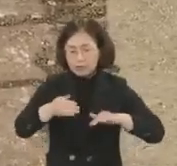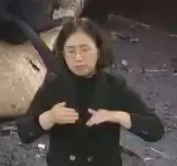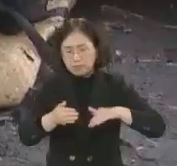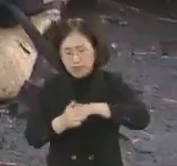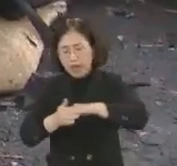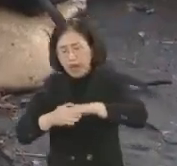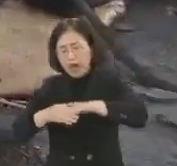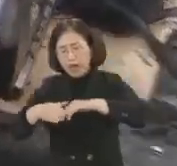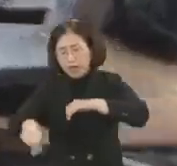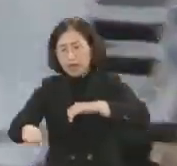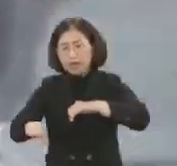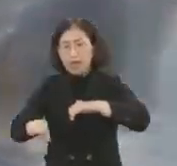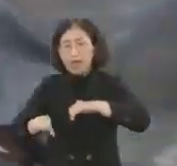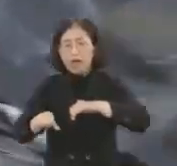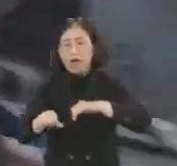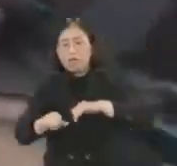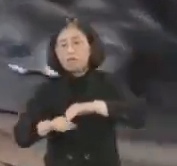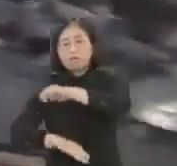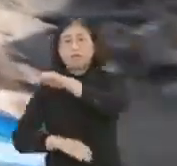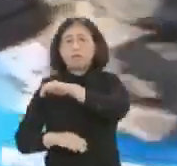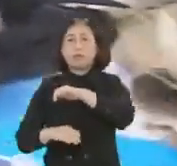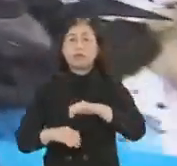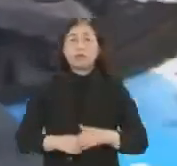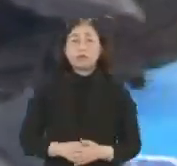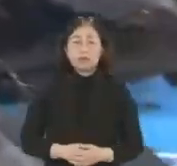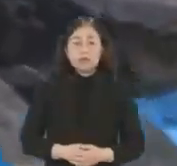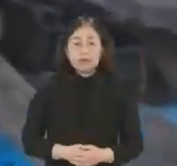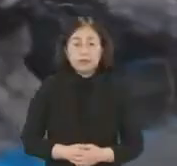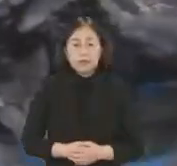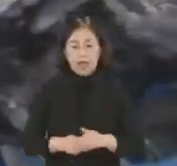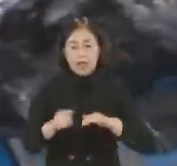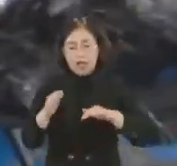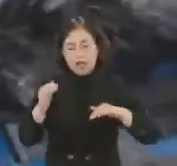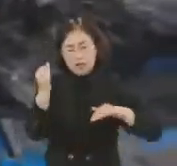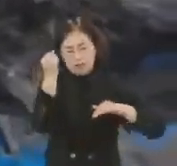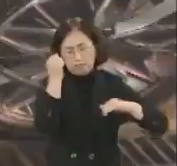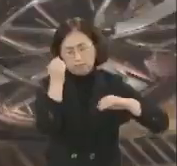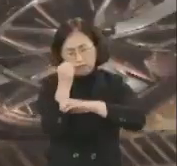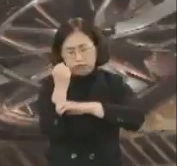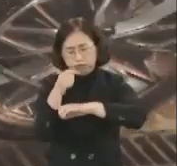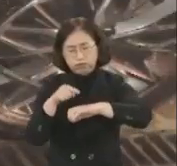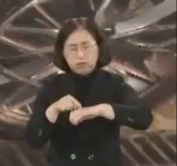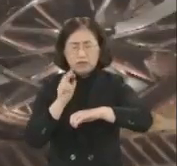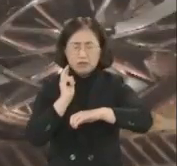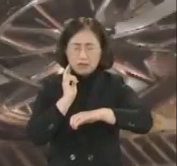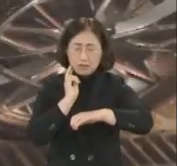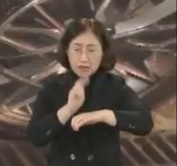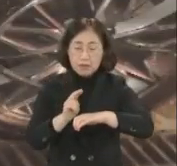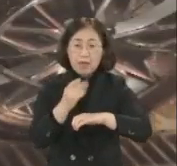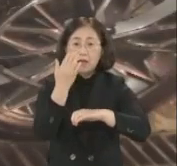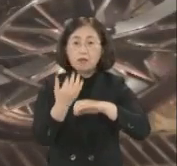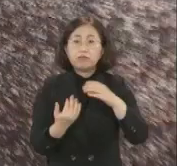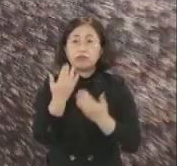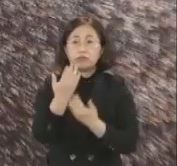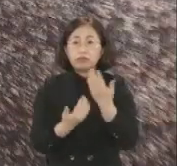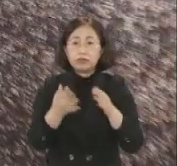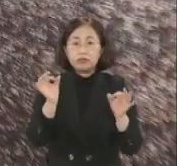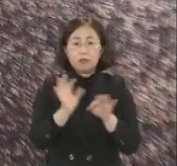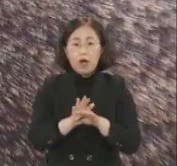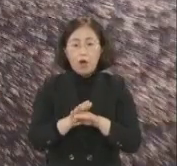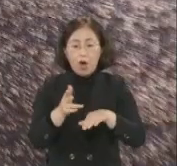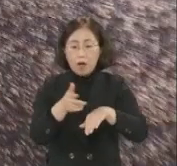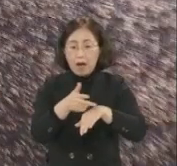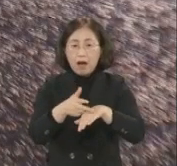나뒹굴 정도로 사고 충격은 컸습니다. 또 차량은 형체도 알아보기 힘들 만큼 파손된 채 전소됐으며